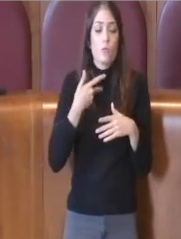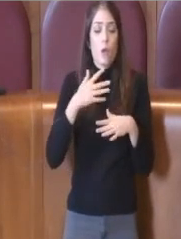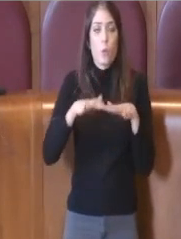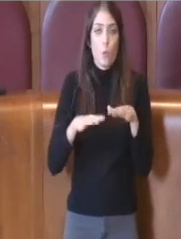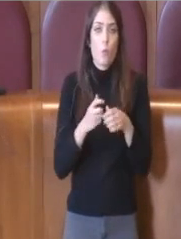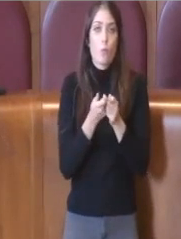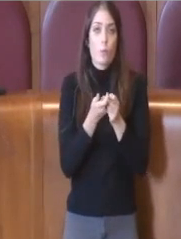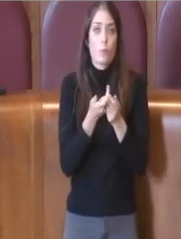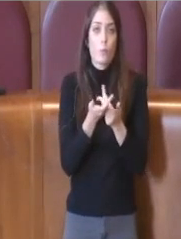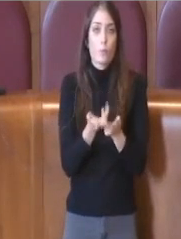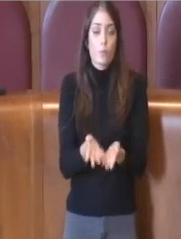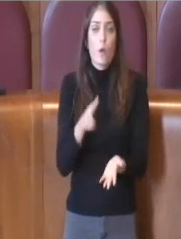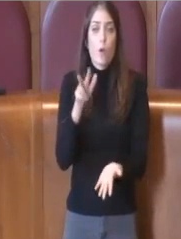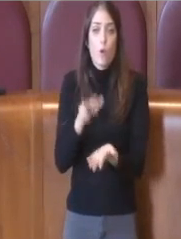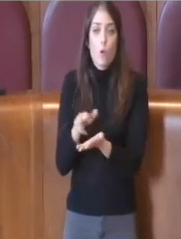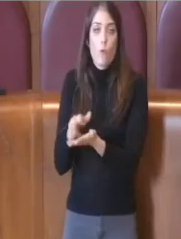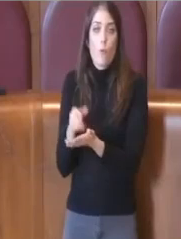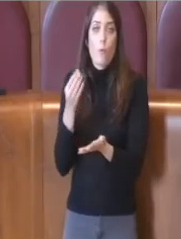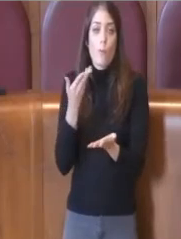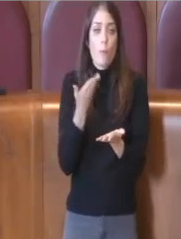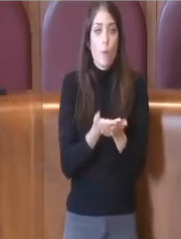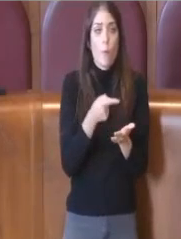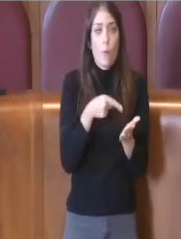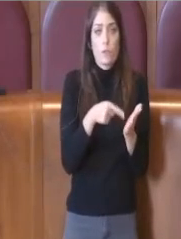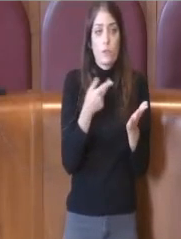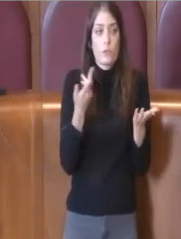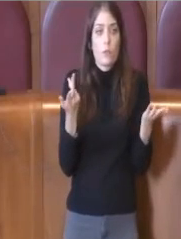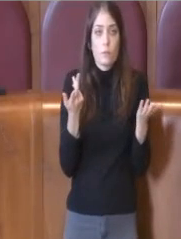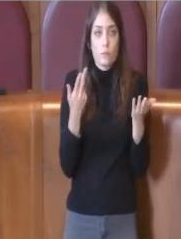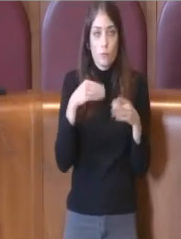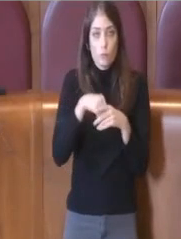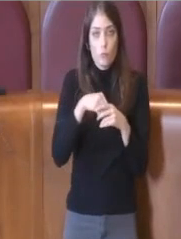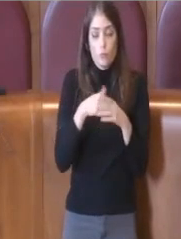sorgono vengono poi confermati dalla proposta stessa e questo è